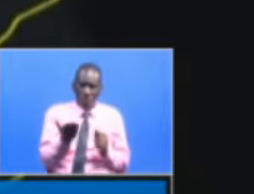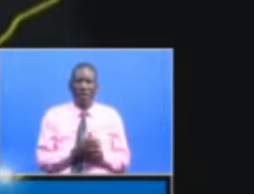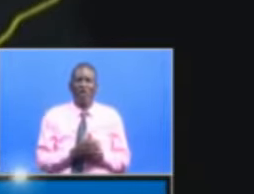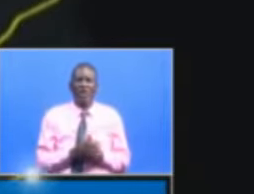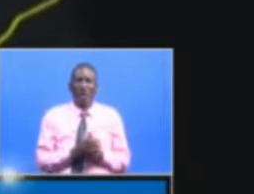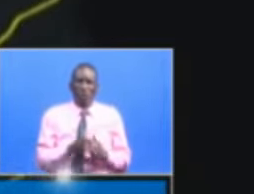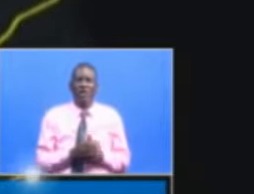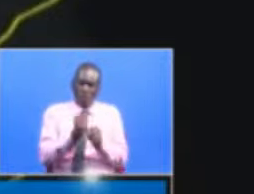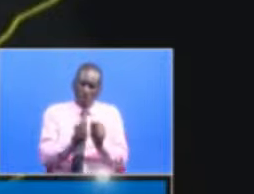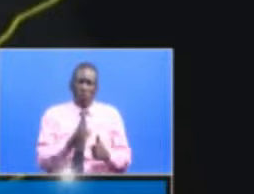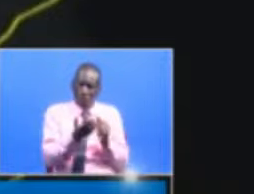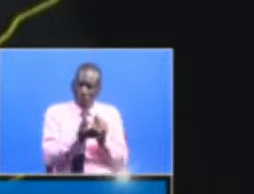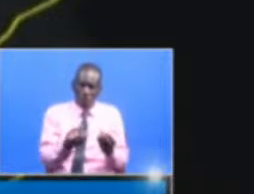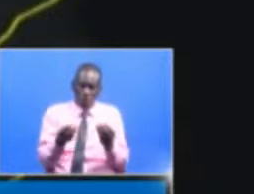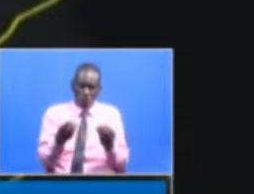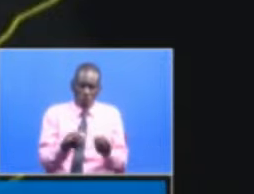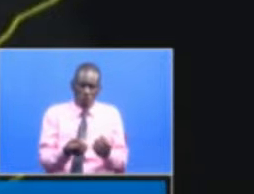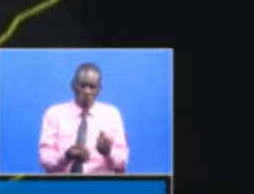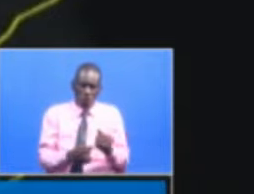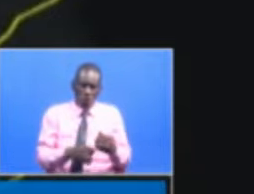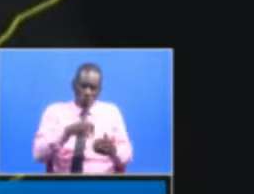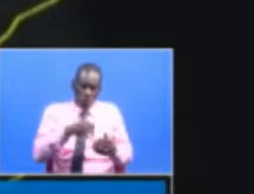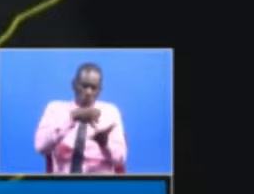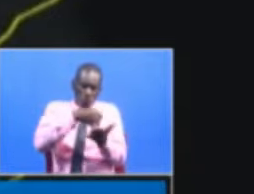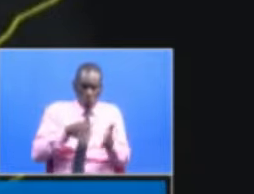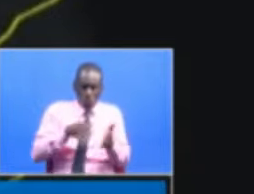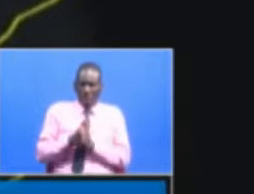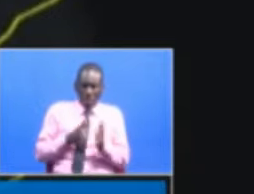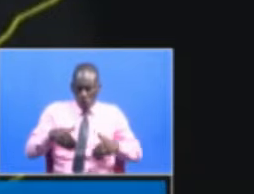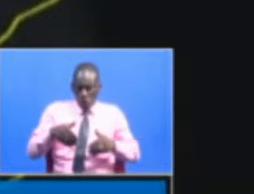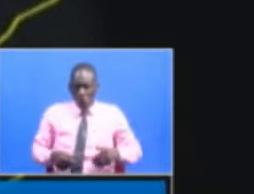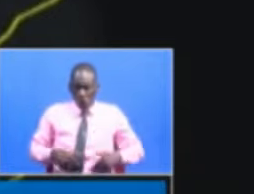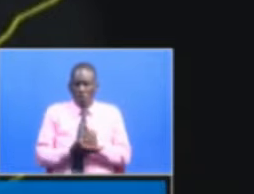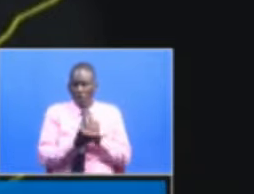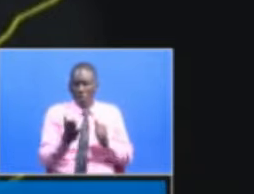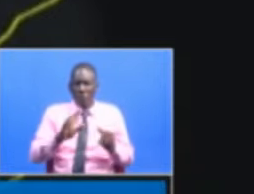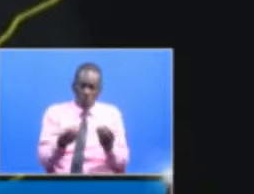to deal na women na youth tuwasaidie kwa mwanzo kwa katika